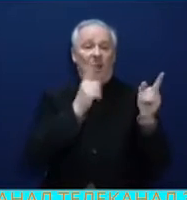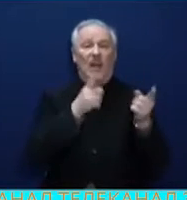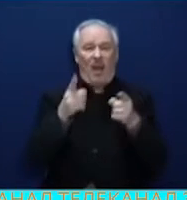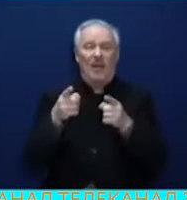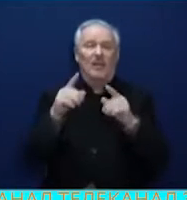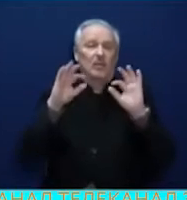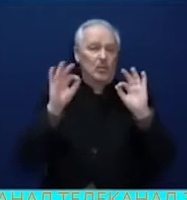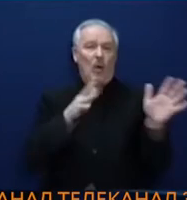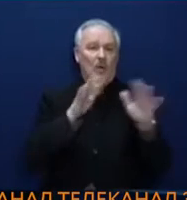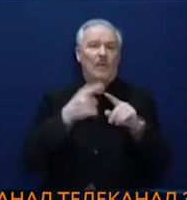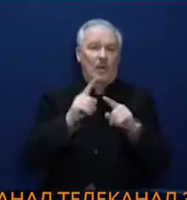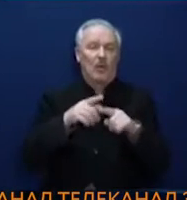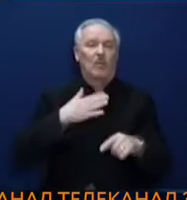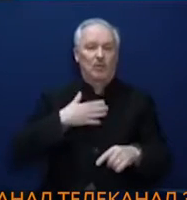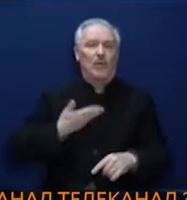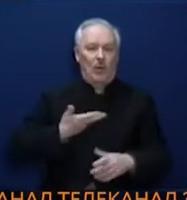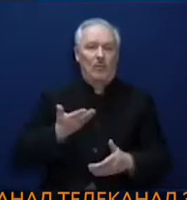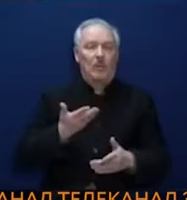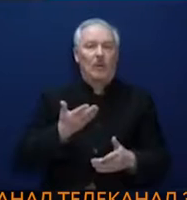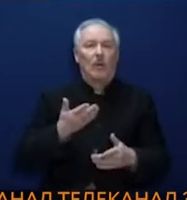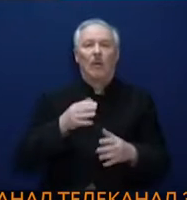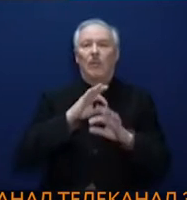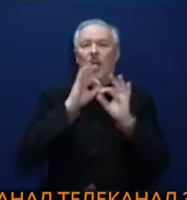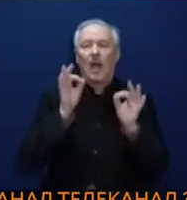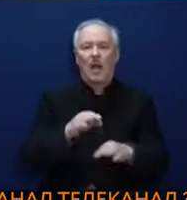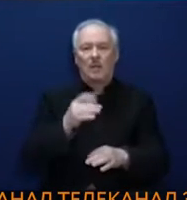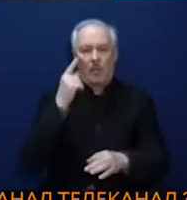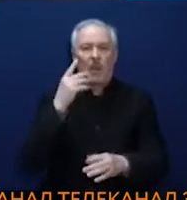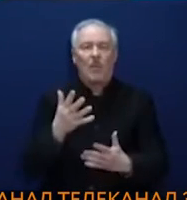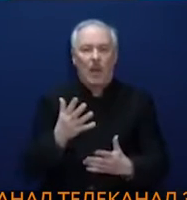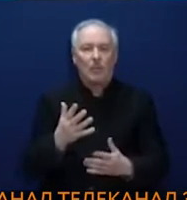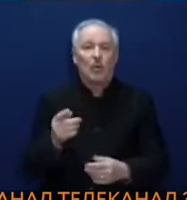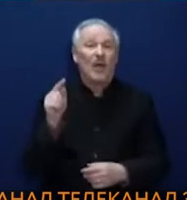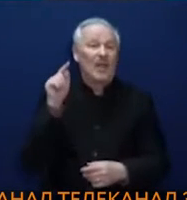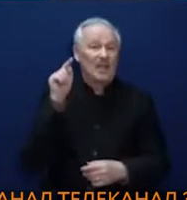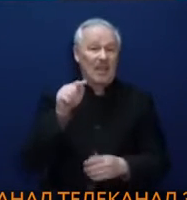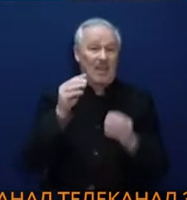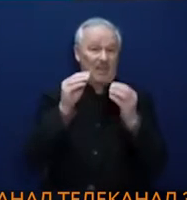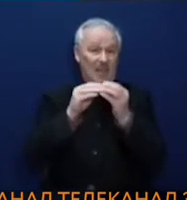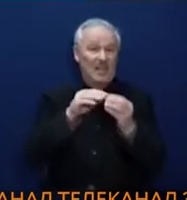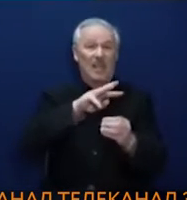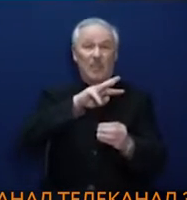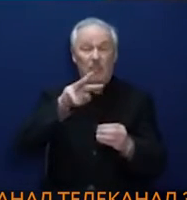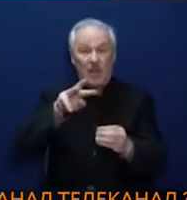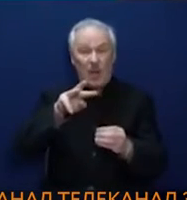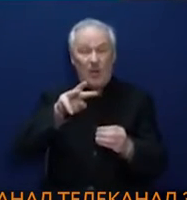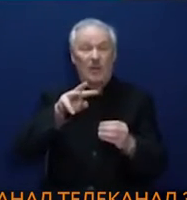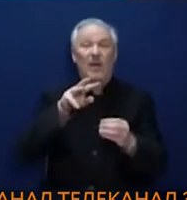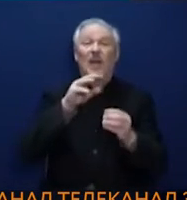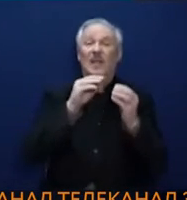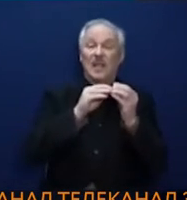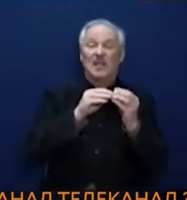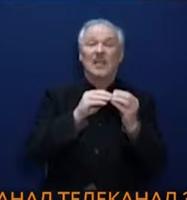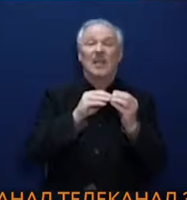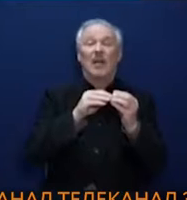и прекрасно понимаем, что те 10 миллионов или 10,5, которые